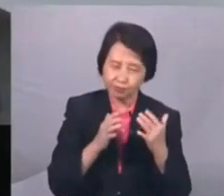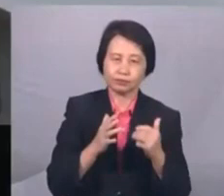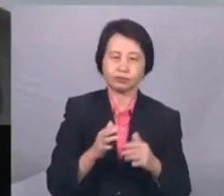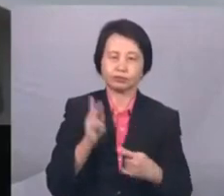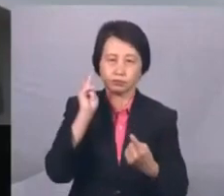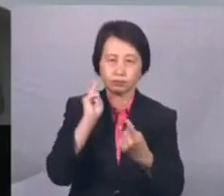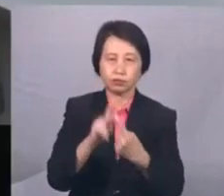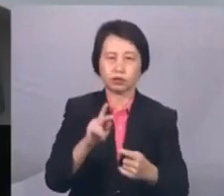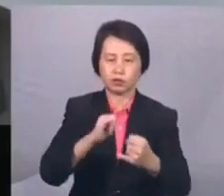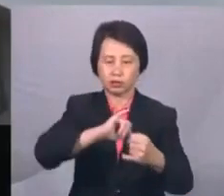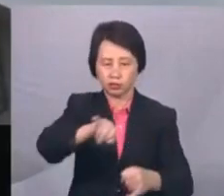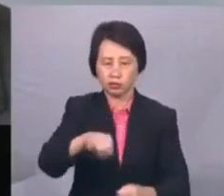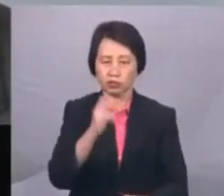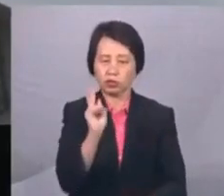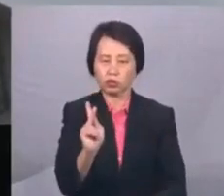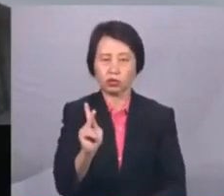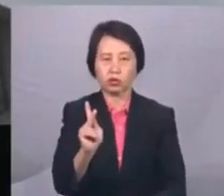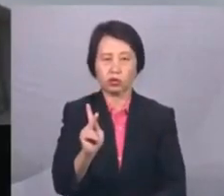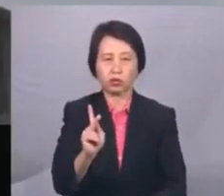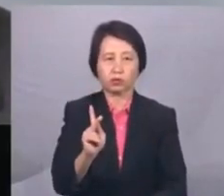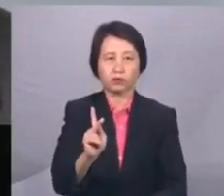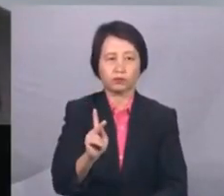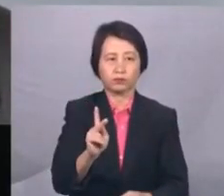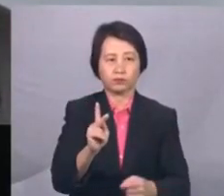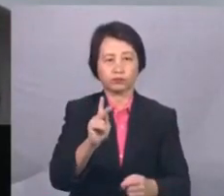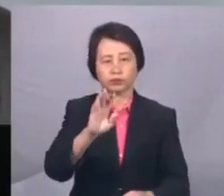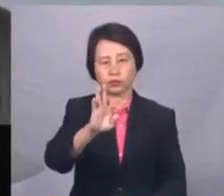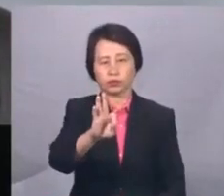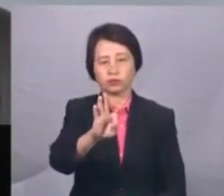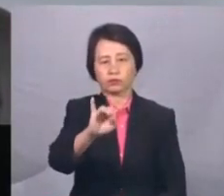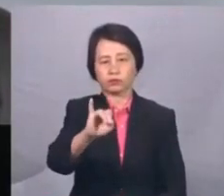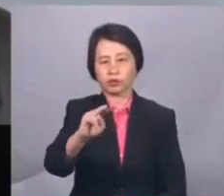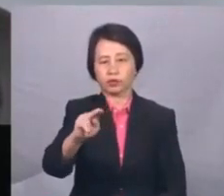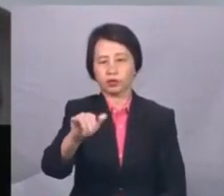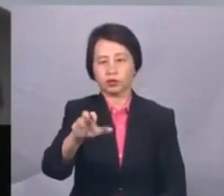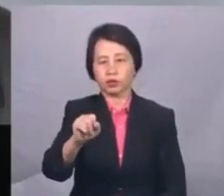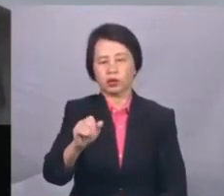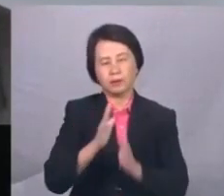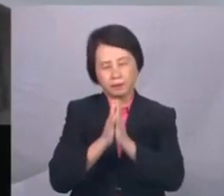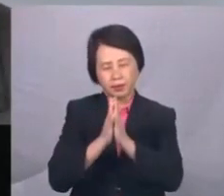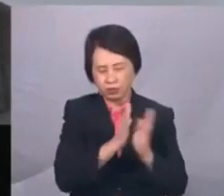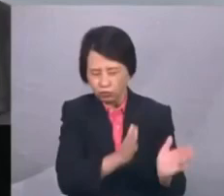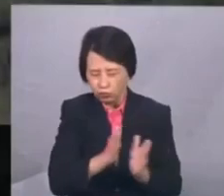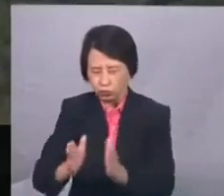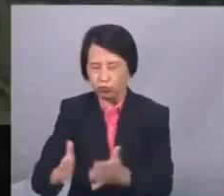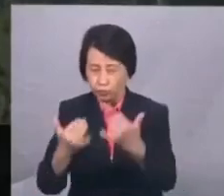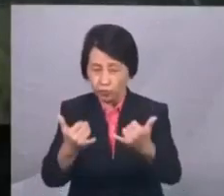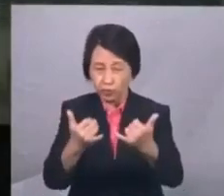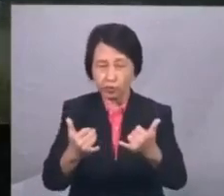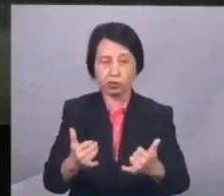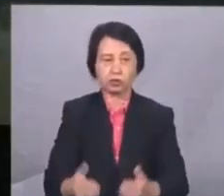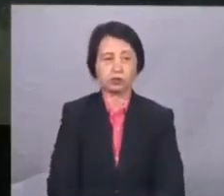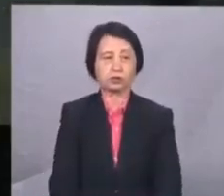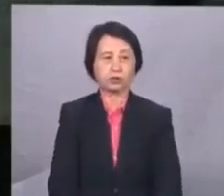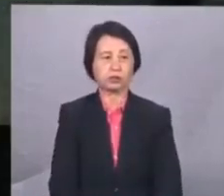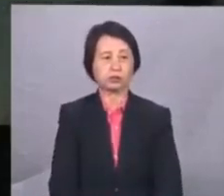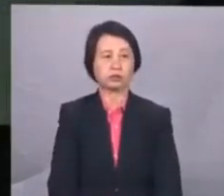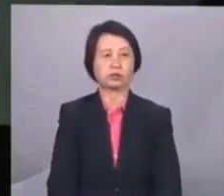kepada Jateng kuase kyfie naasnya nah dapat menyusun NATO daripada hilangnya